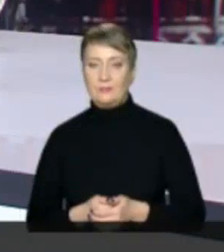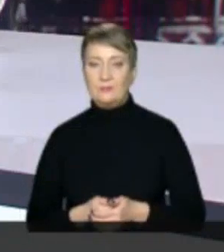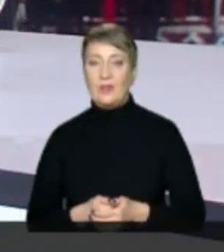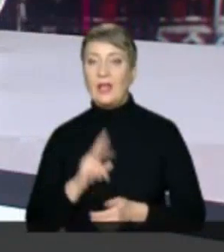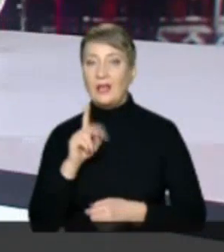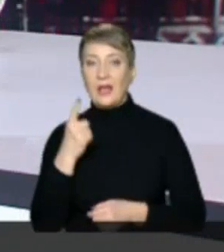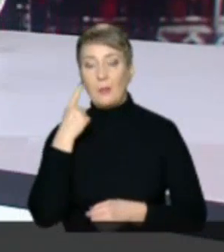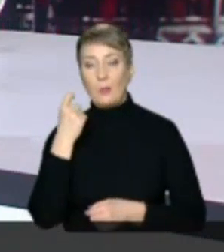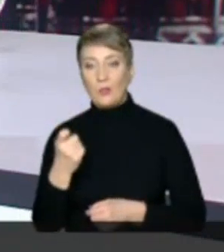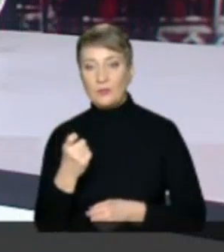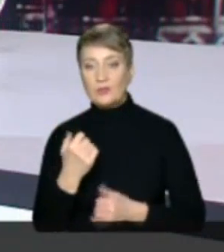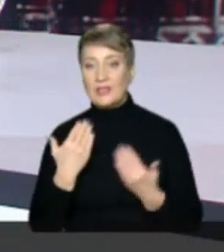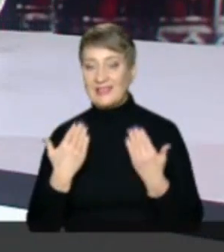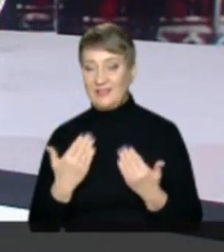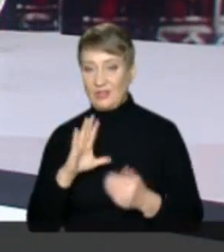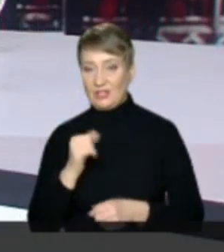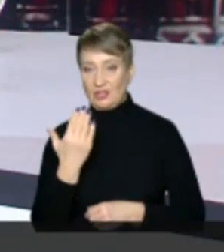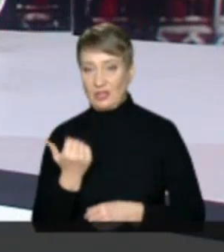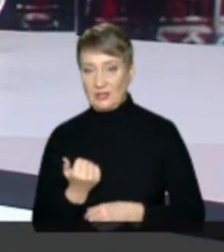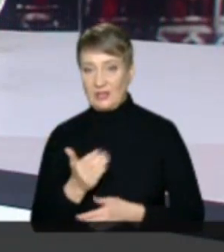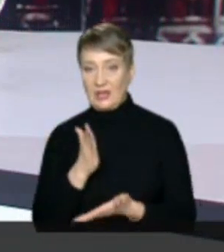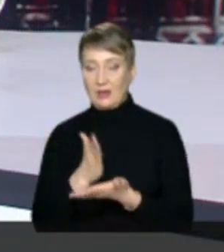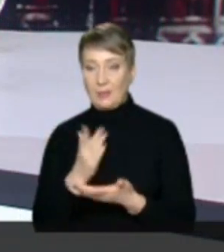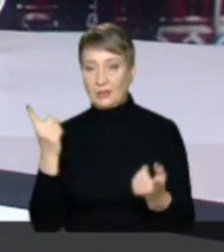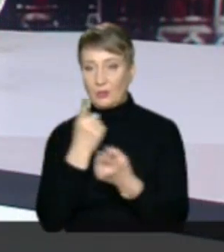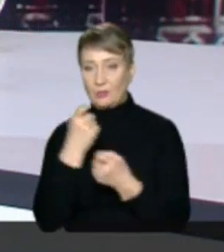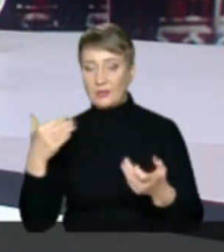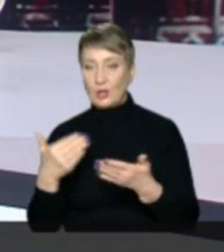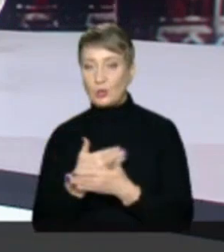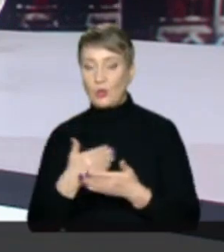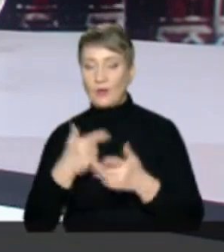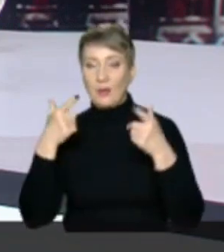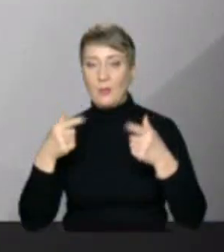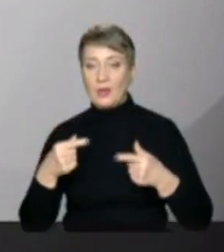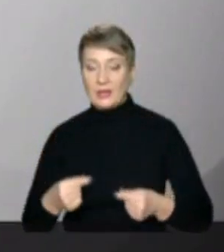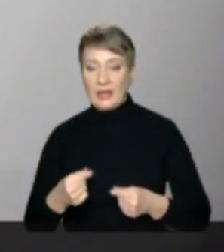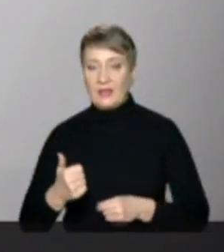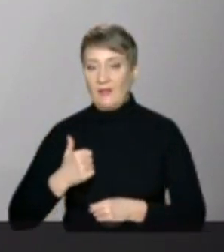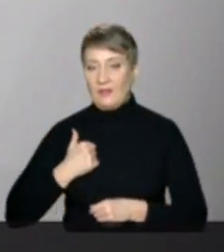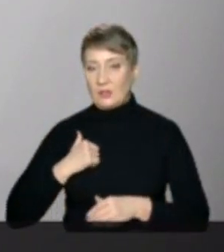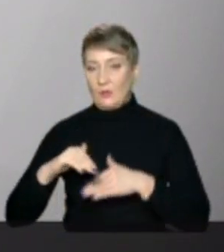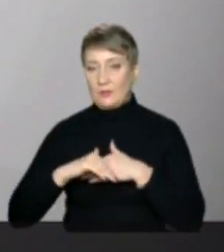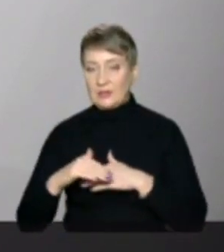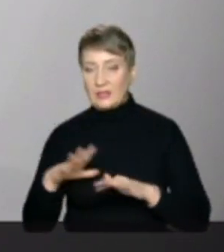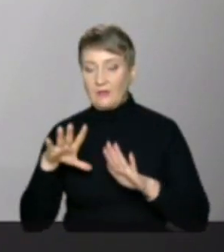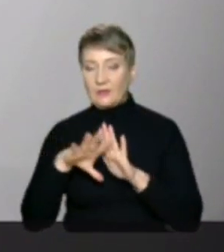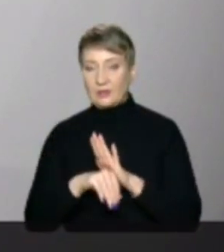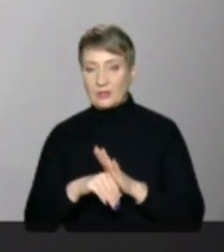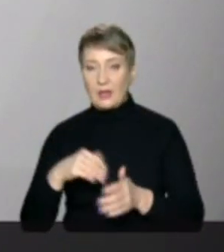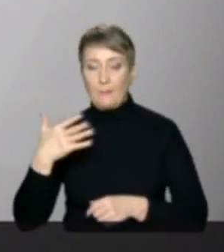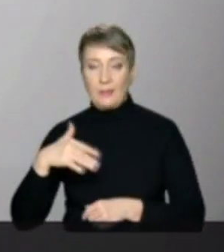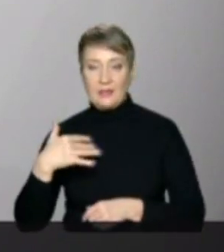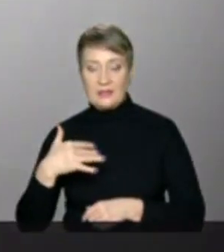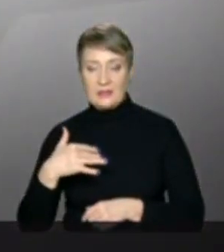Як ми вже повідомляли, сьогодні Сполучені Штати Америки мають оприлюднити новий пакет військової допомоги Україні, який включає близько 50